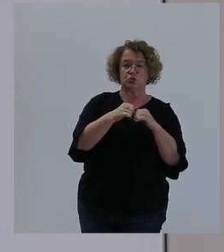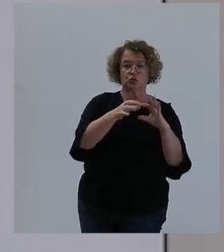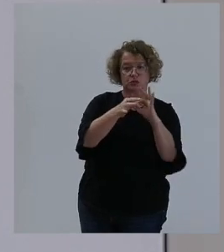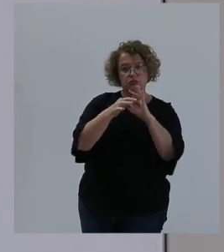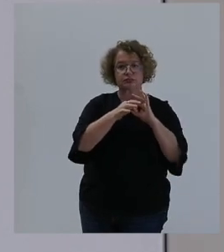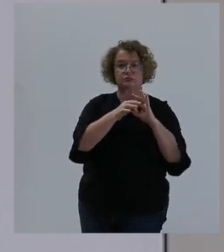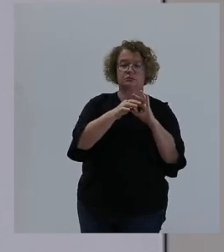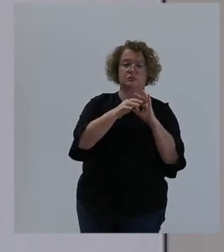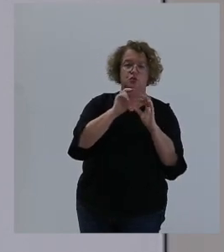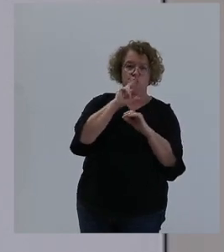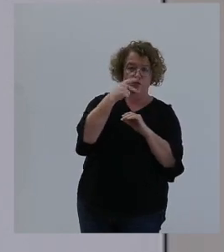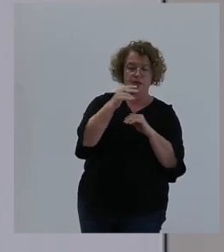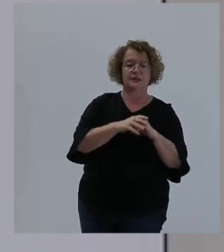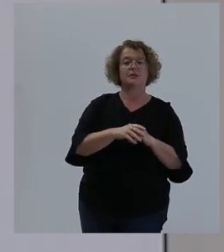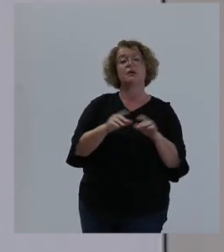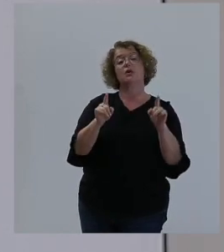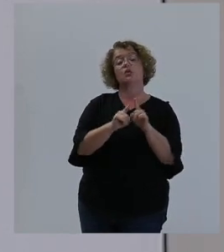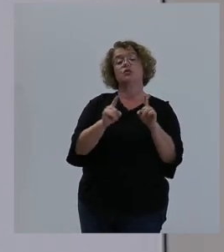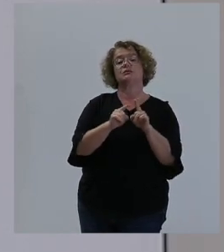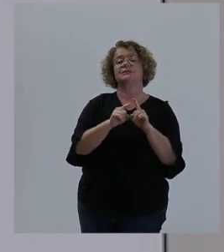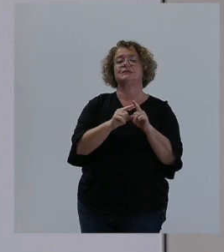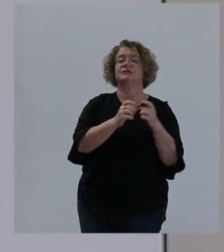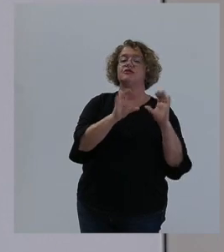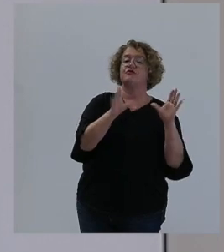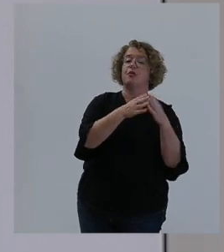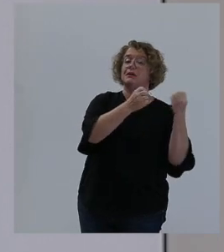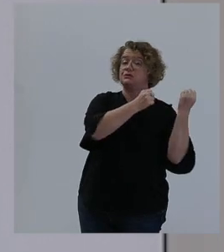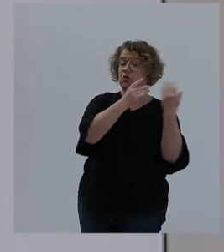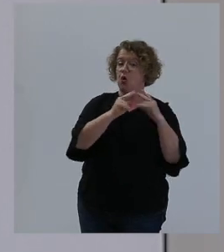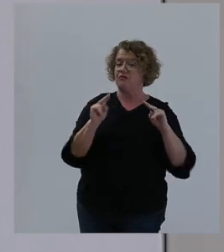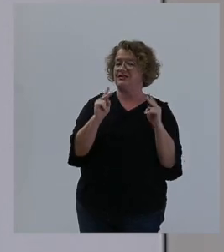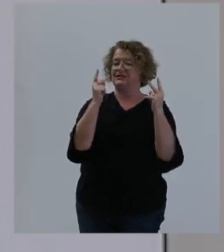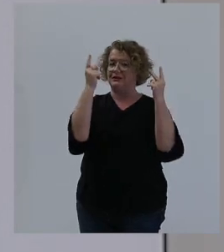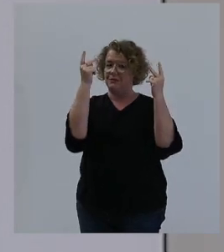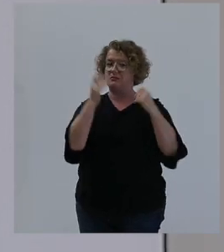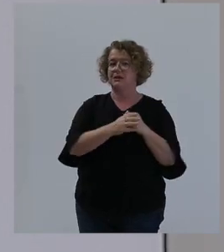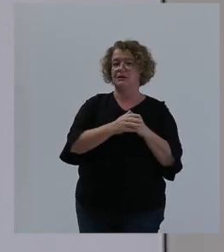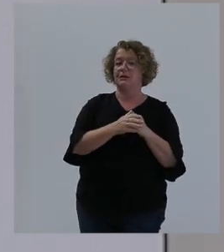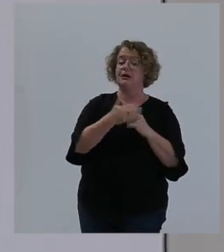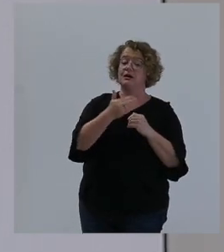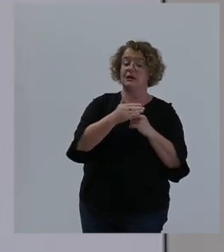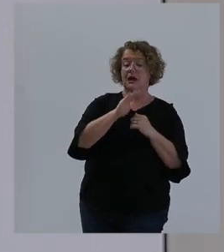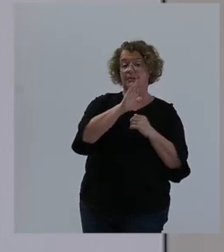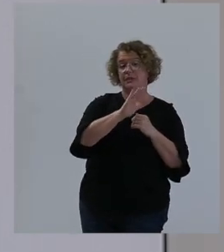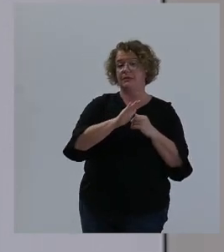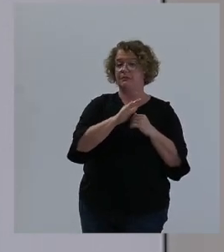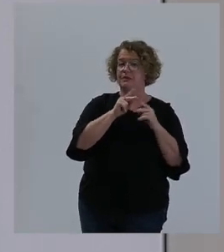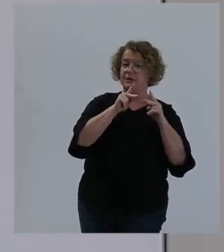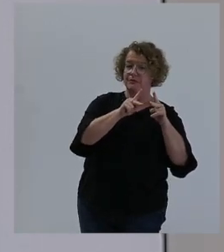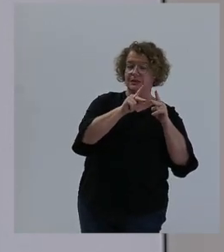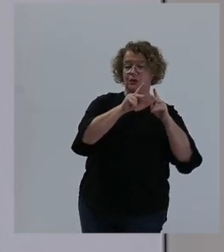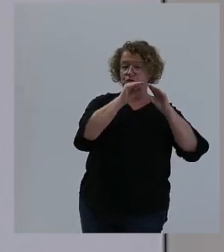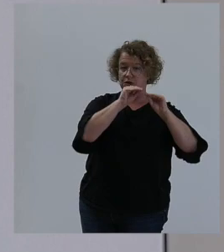aussi pour l'enjeu de dynamiser notre offre de formation qui doit être plus respectueuse de nos spécificités disciplinaires et pédagogiques,